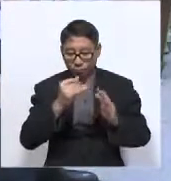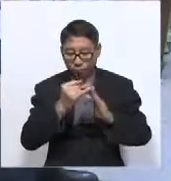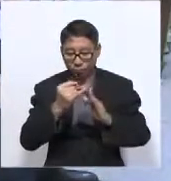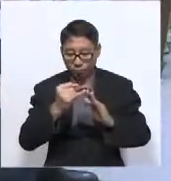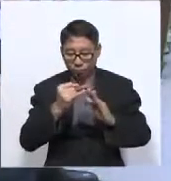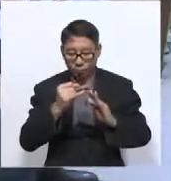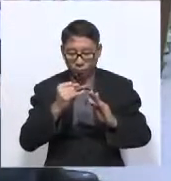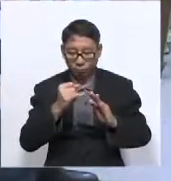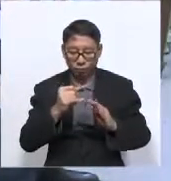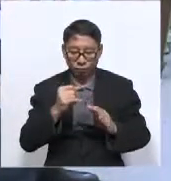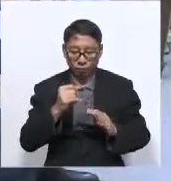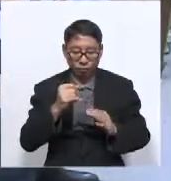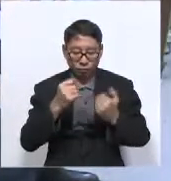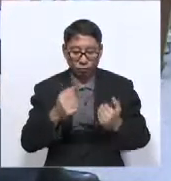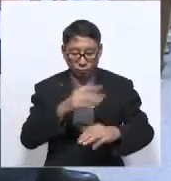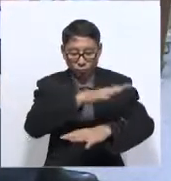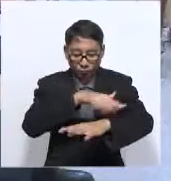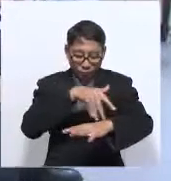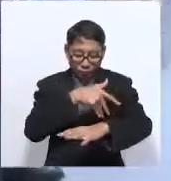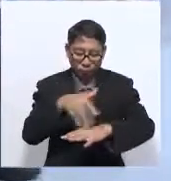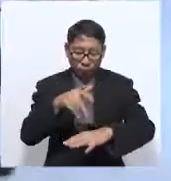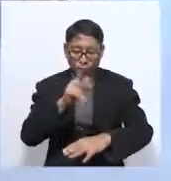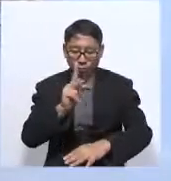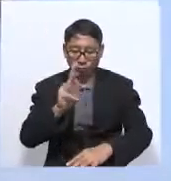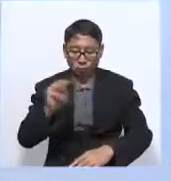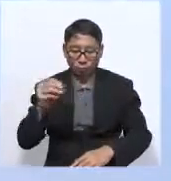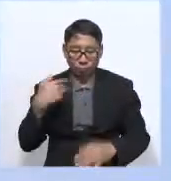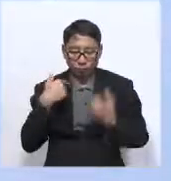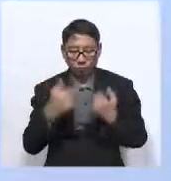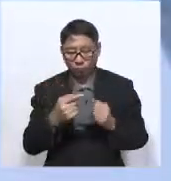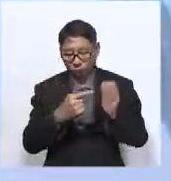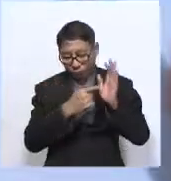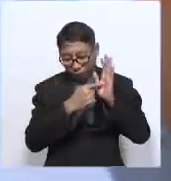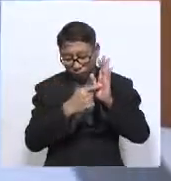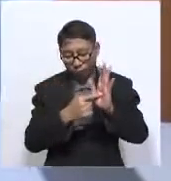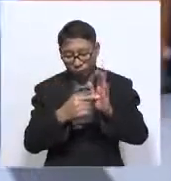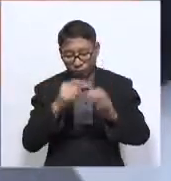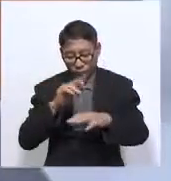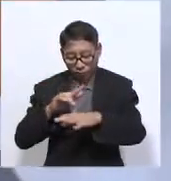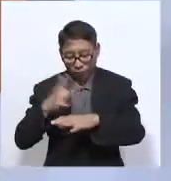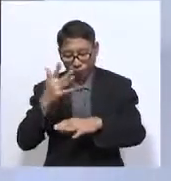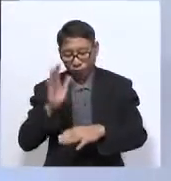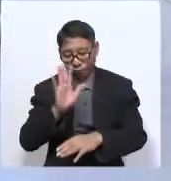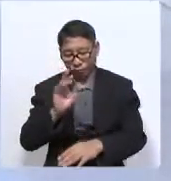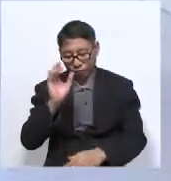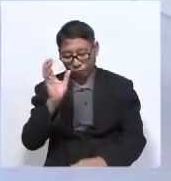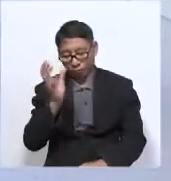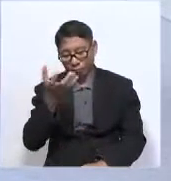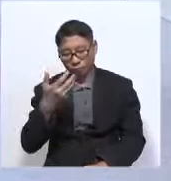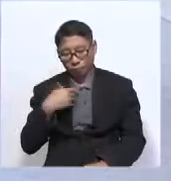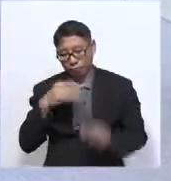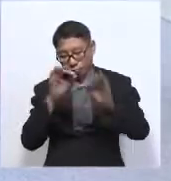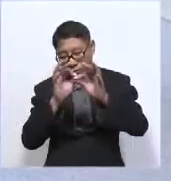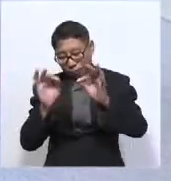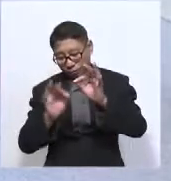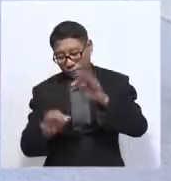ที่ 2,597 ตารางกิโลเมตรถือว่าเป็นพื้นที่ที่มีความโดดเด่นทางธรณีวิทยาระดับสากลค่ะเป็นบันทึกห